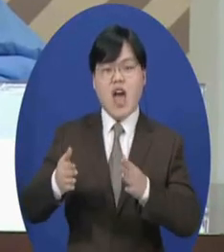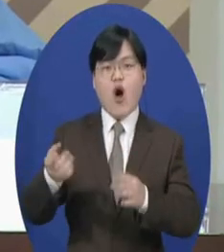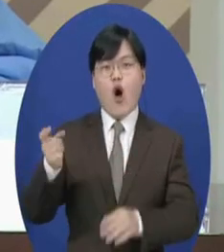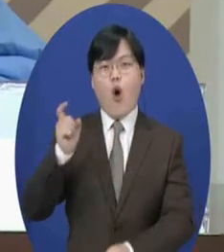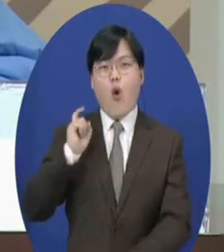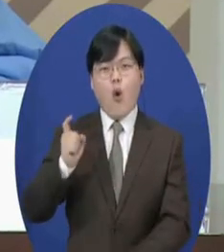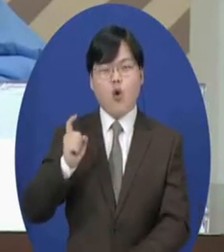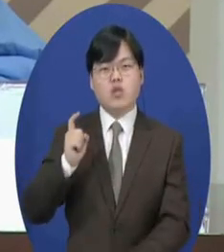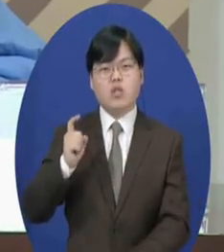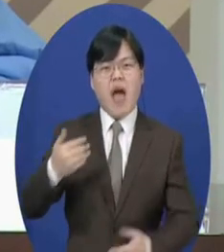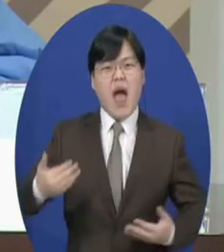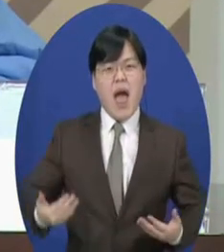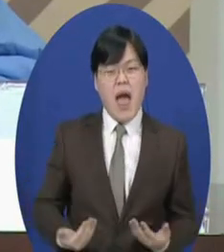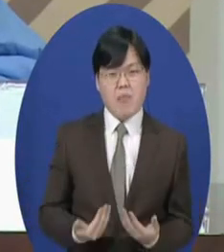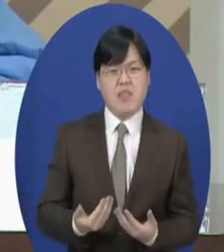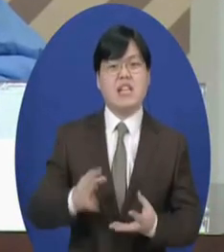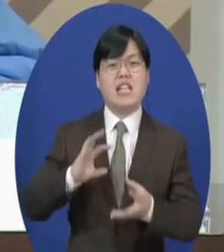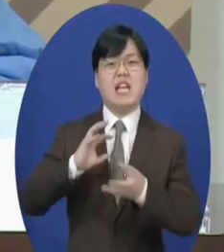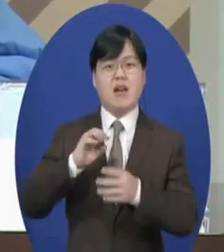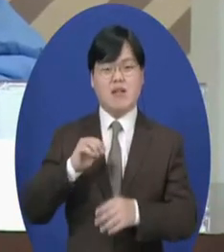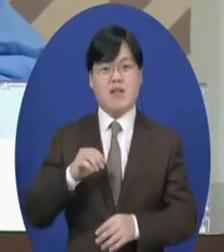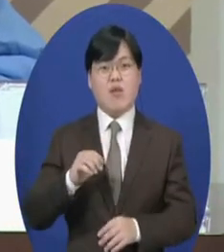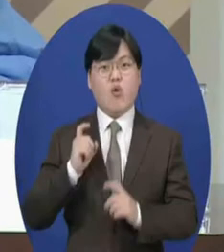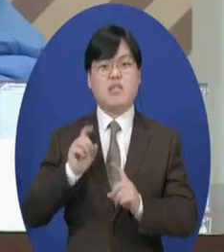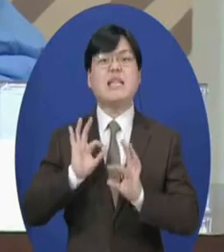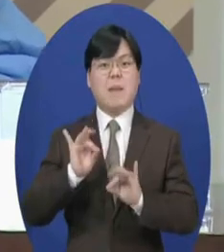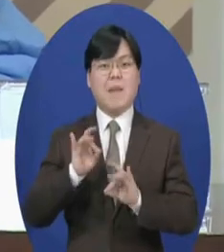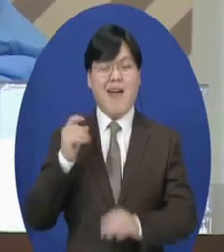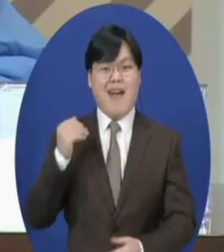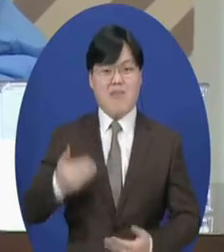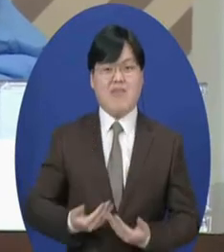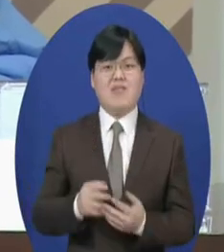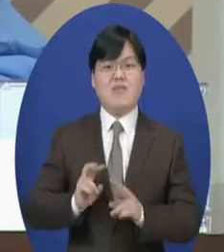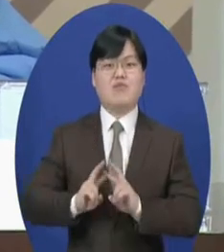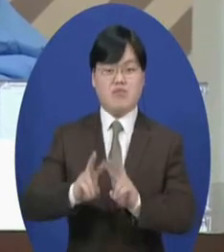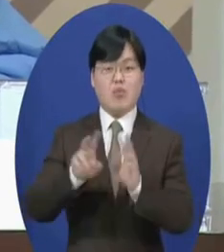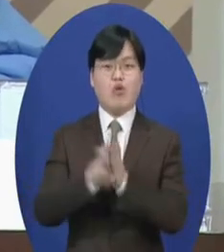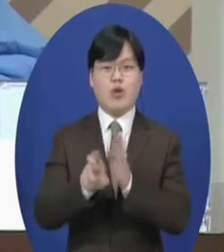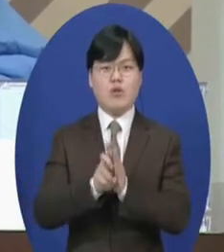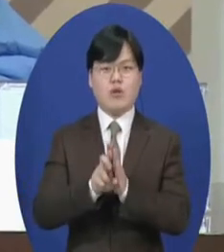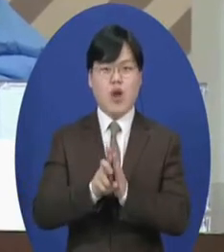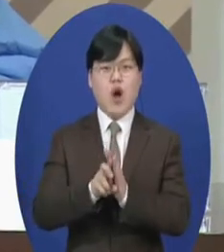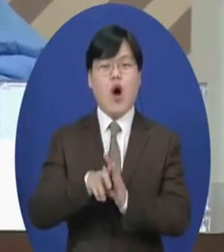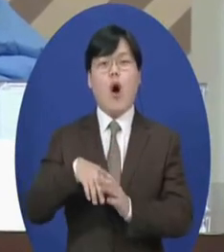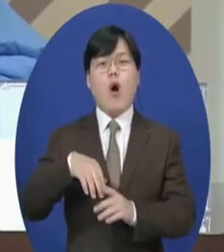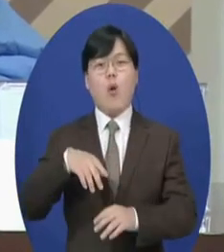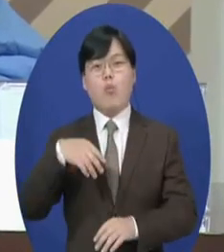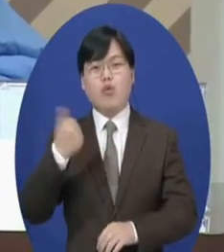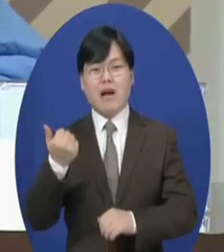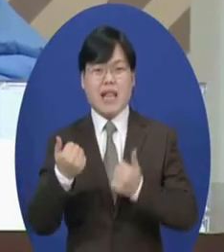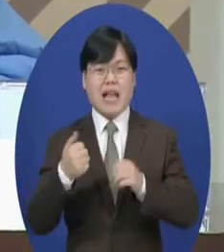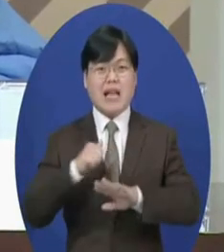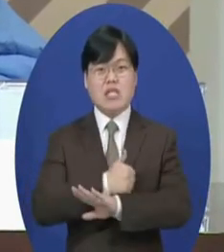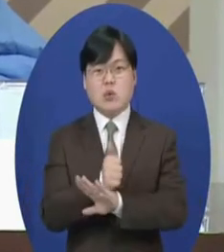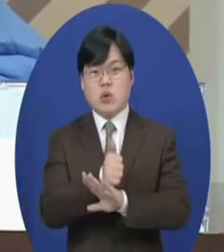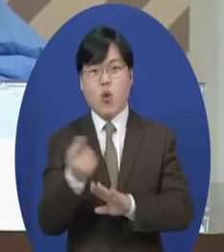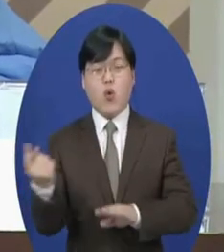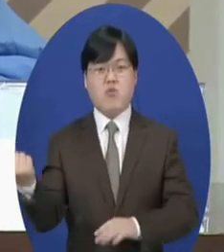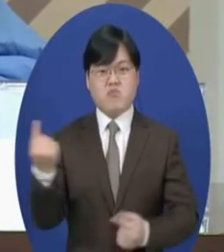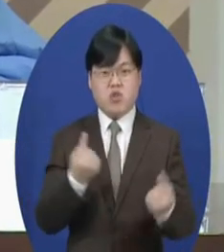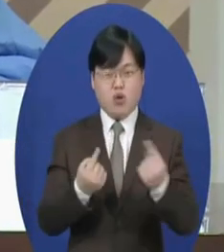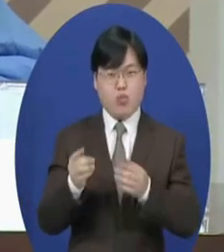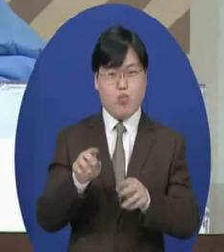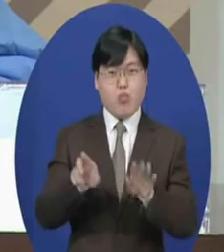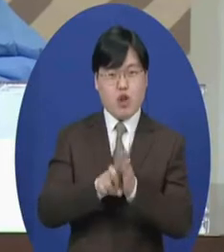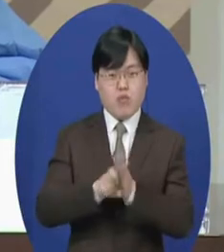энгийн одоо шинэ амьдралын хэв маяг шилжих, бусад улс орнууд манад хүрэлцэн ирдэг болох, хил